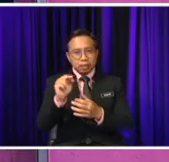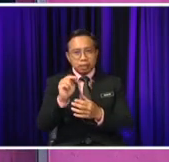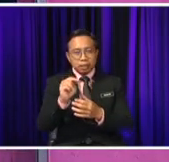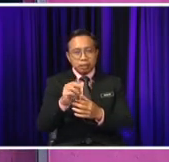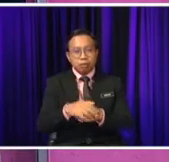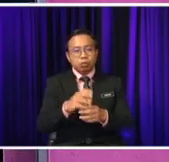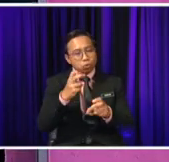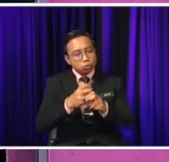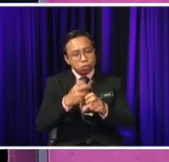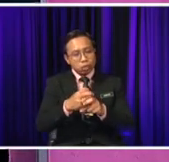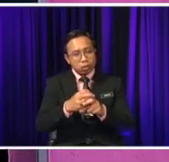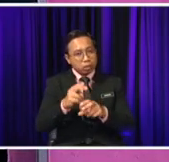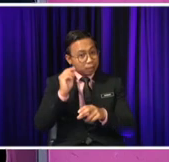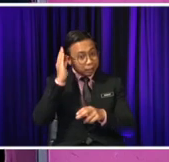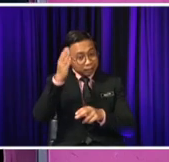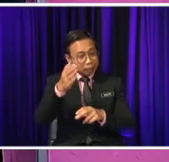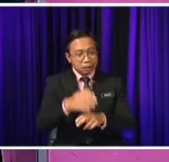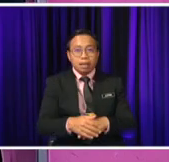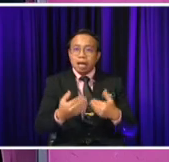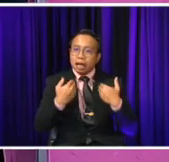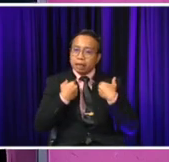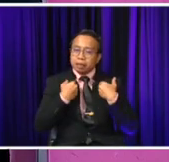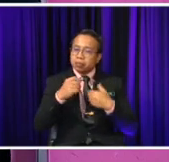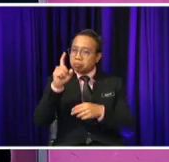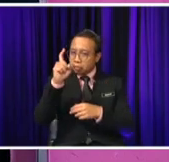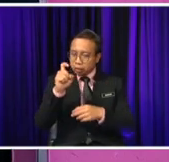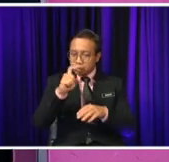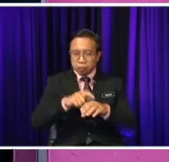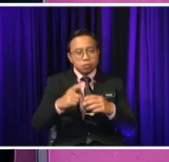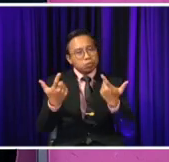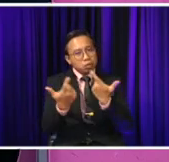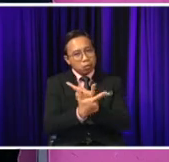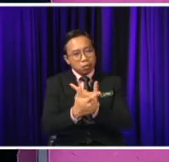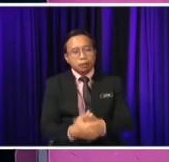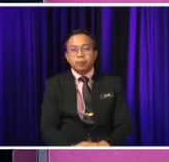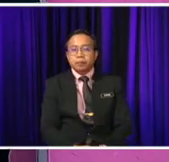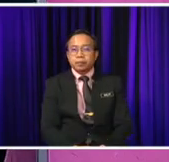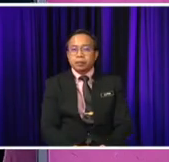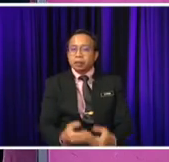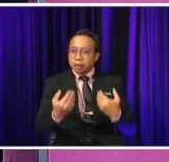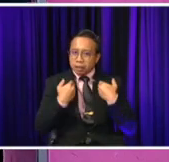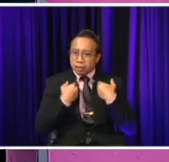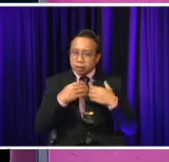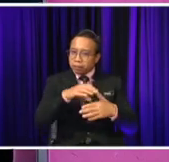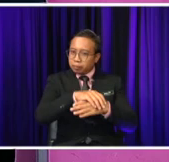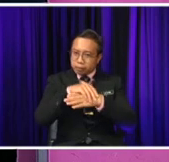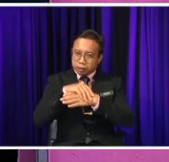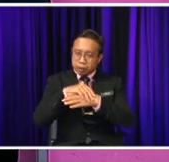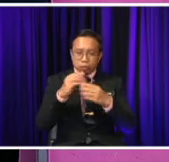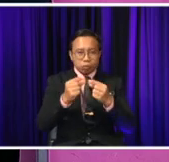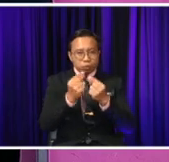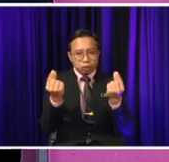mudarat paling yang lain Sebab ada yang meninggal ketika peperangan yang memegang Alquran ini telah